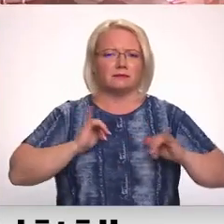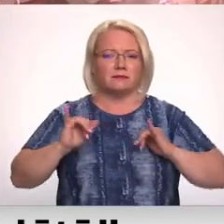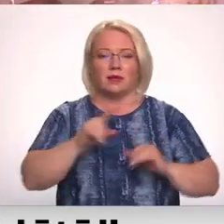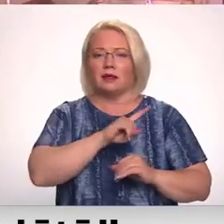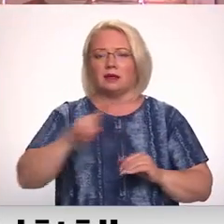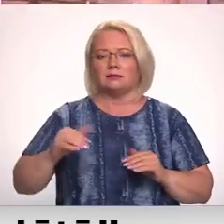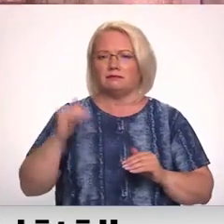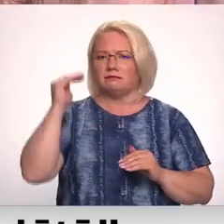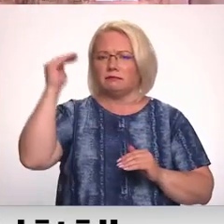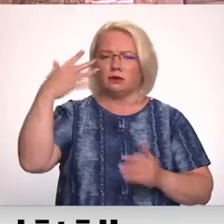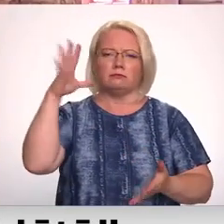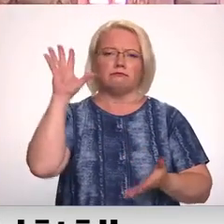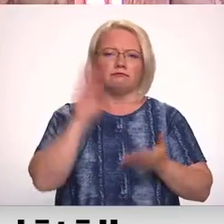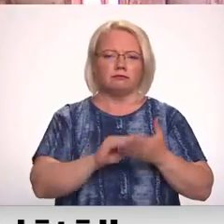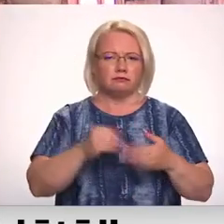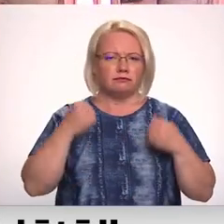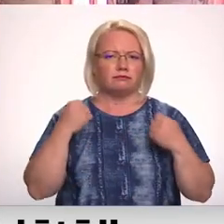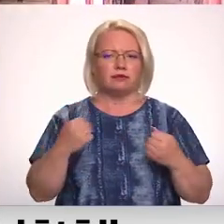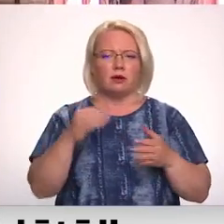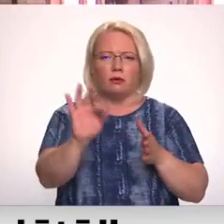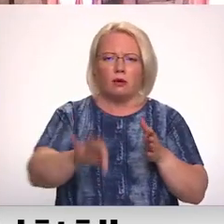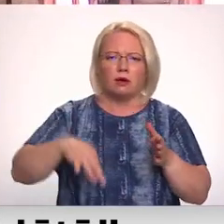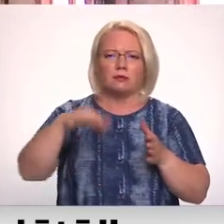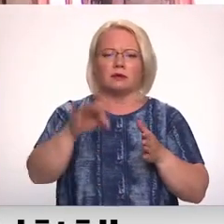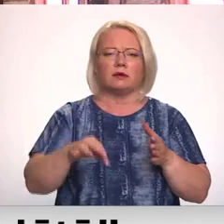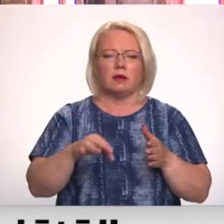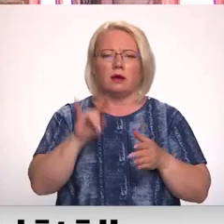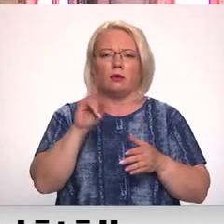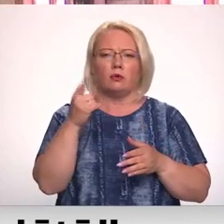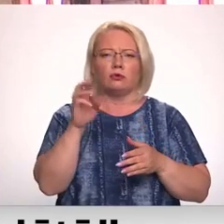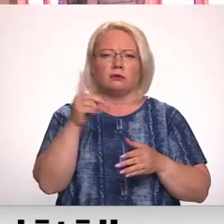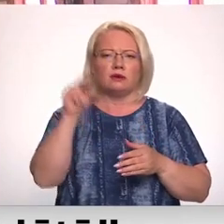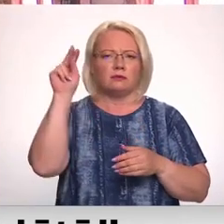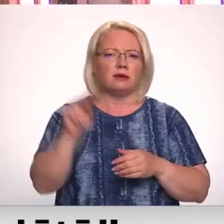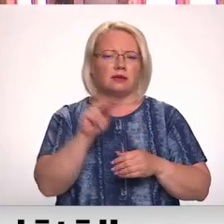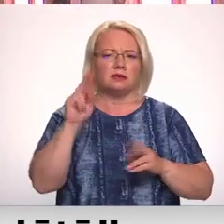līdz tam, kad pieredzējuši koklētāju spēlētājs Usmas baznīcā